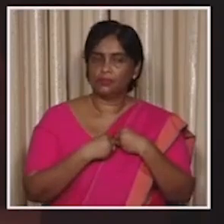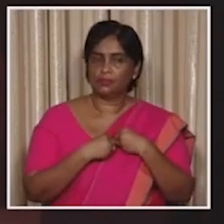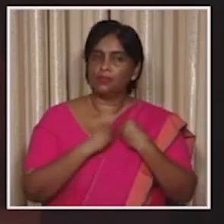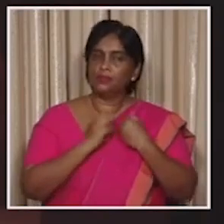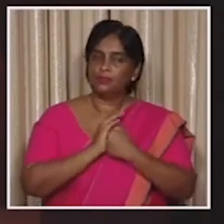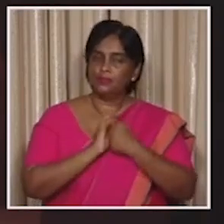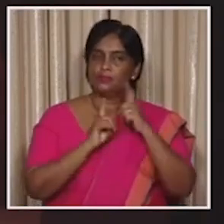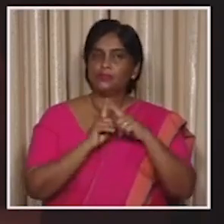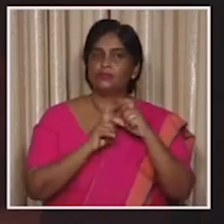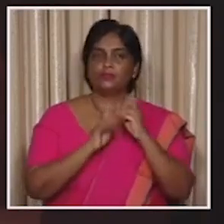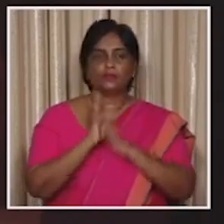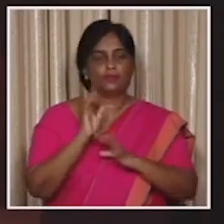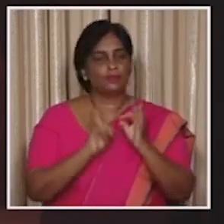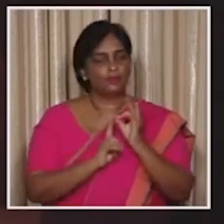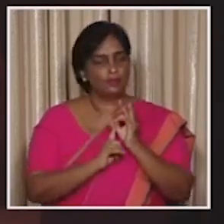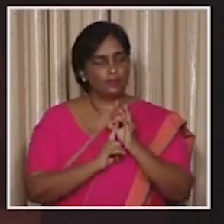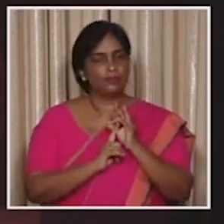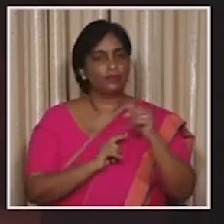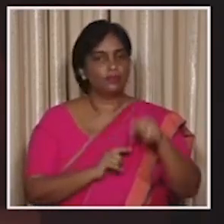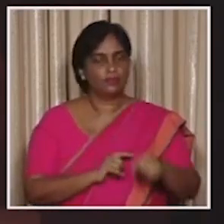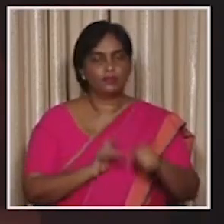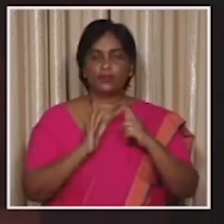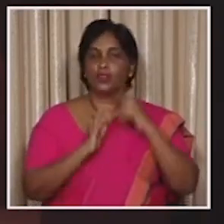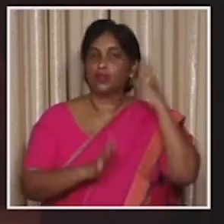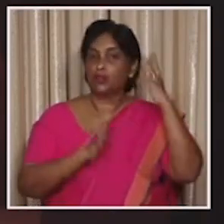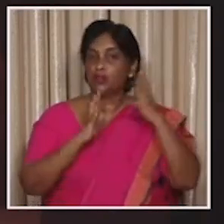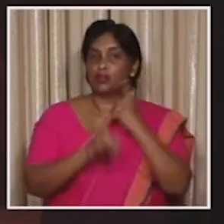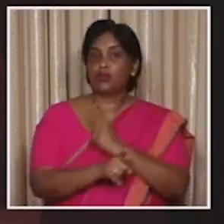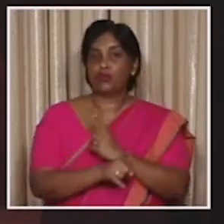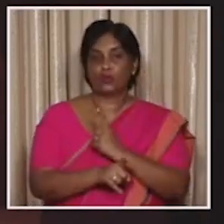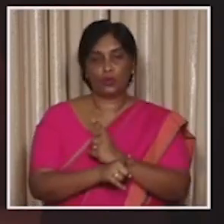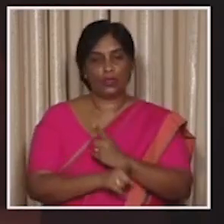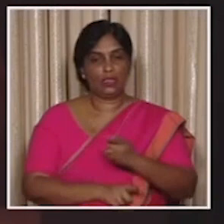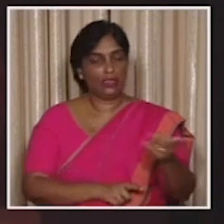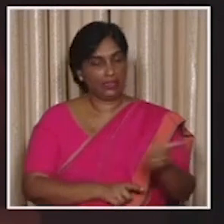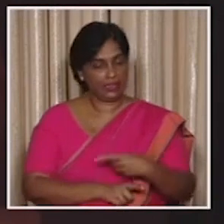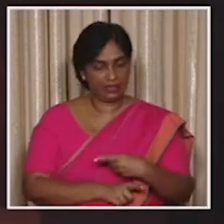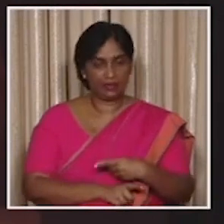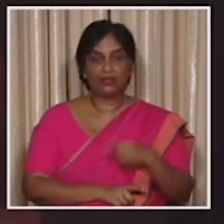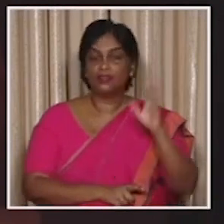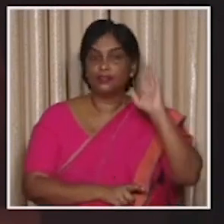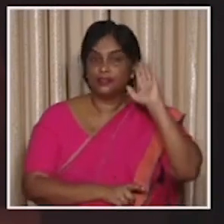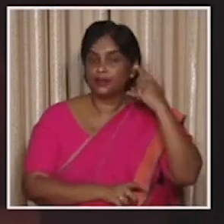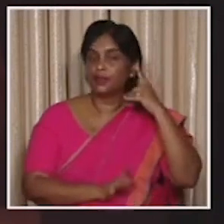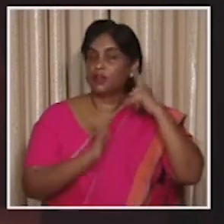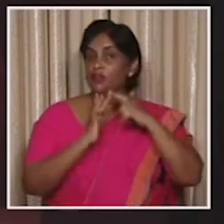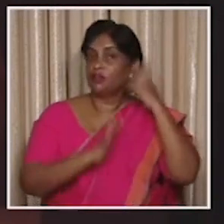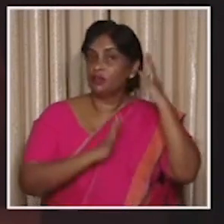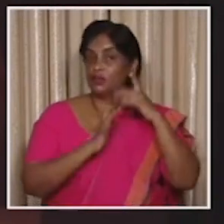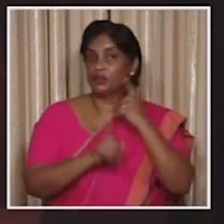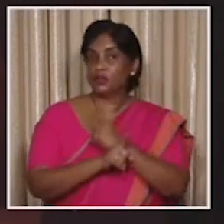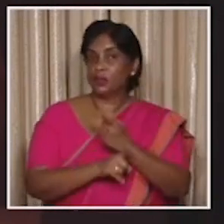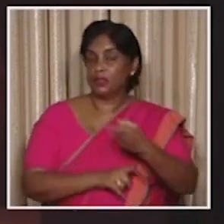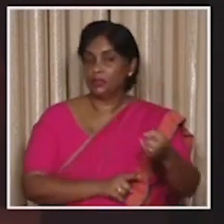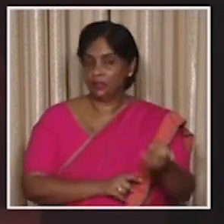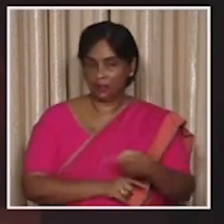ගරු අධ්‍යාපන ඇමතුමනි අද ජාත්‍යන්තර ගුරු දිනේ විශේෂයෙන්ම ජාත්‍යන්තර ගුරු